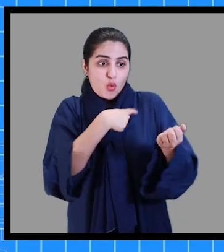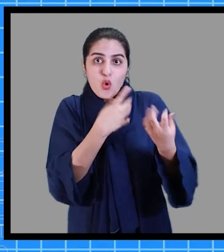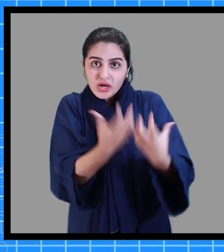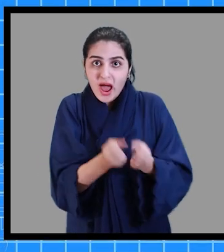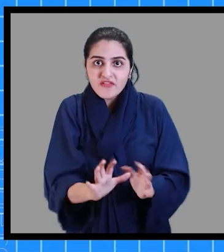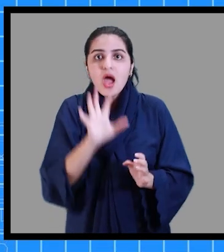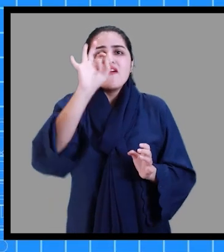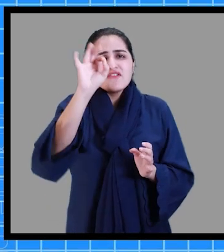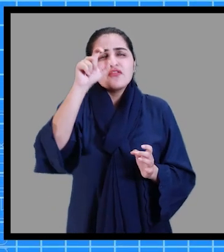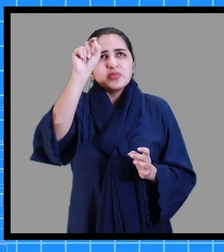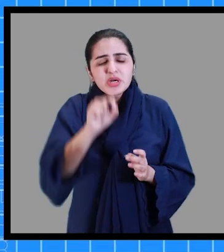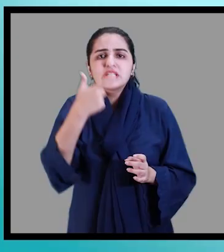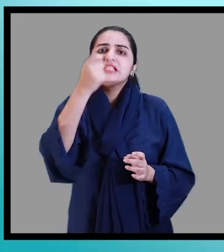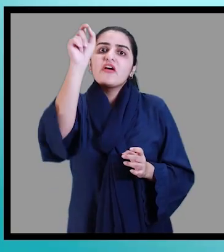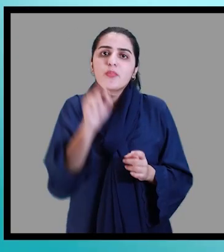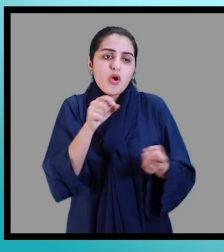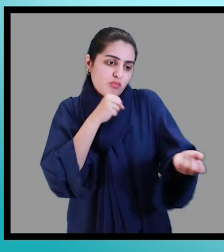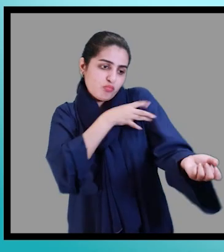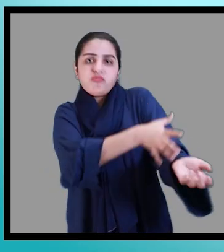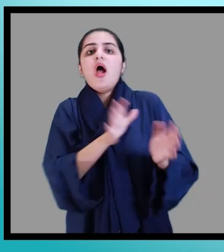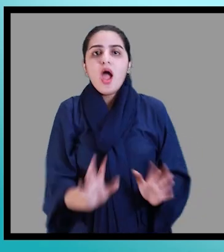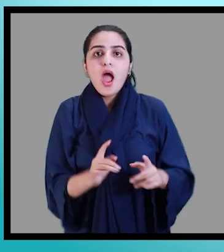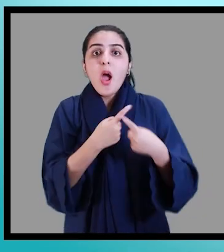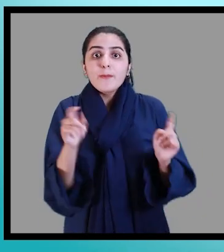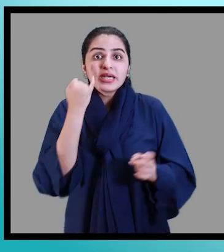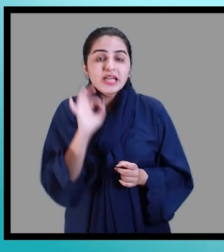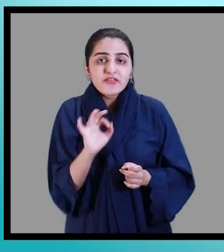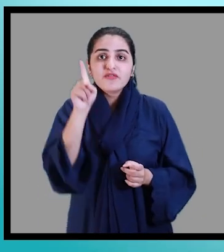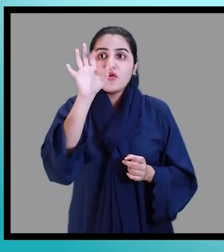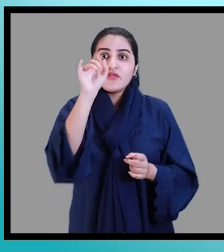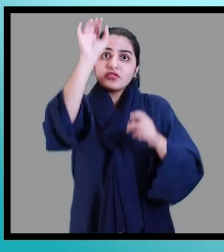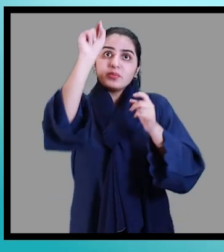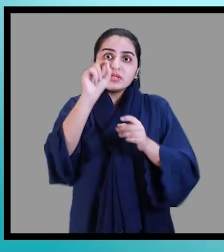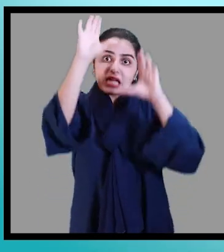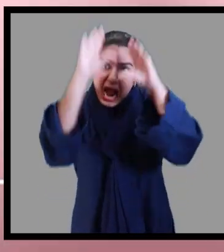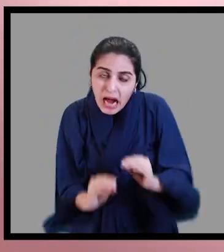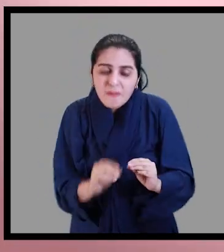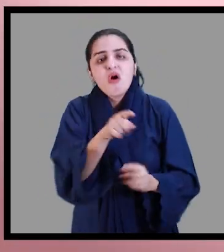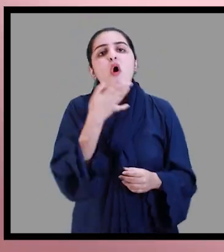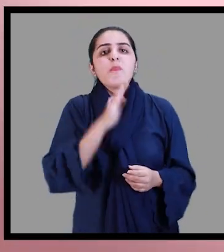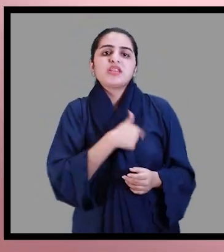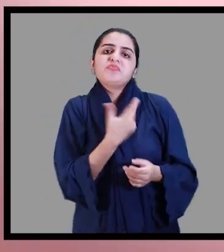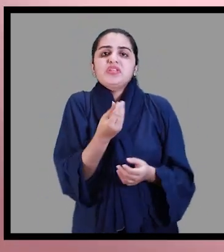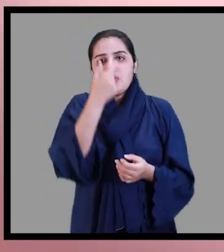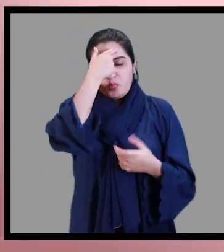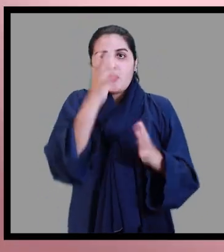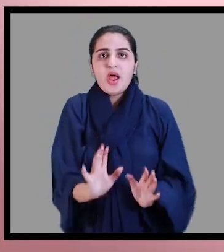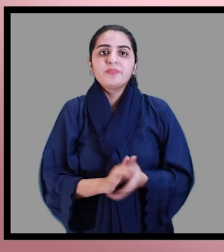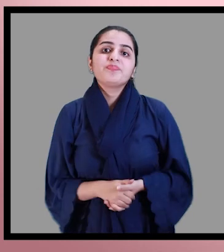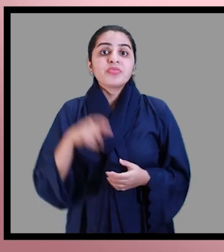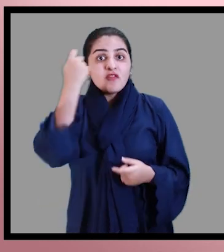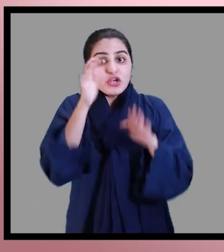को बाहर की तरफ धकेल सकता है। लेकिन अगर इस परसेंटेज के अंदर कमी आ जाए तो इसको हार्ट फेलियर कहते हैं। अभी कुछ टाइम के लिए वीडियो को पॉज कर लें